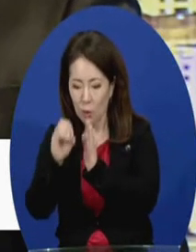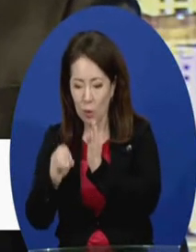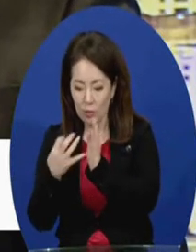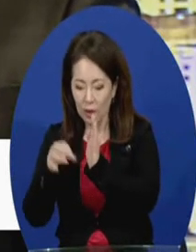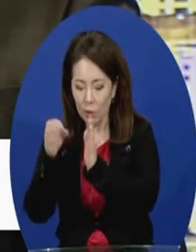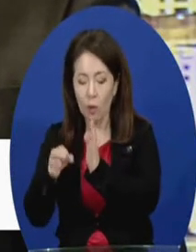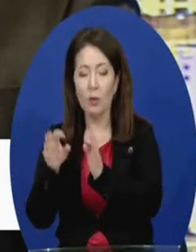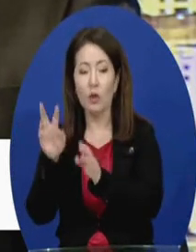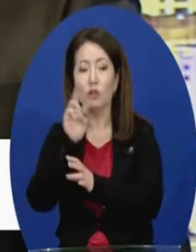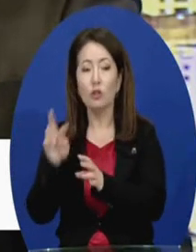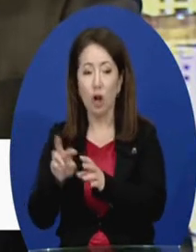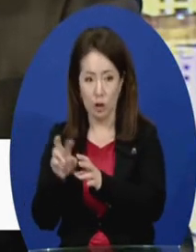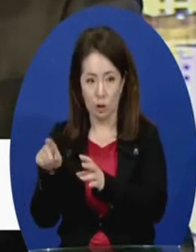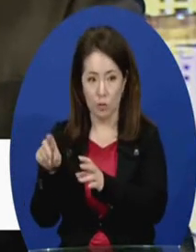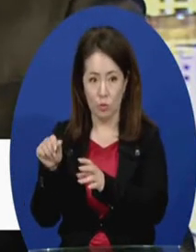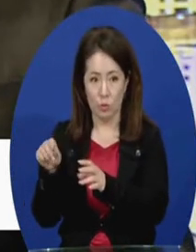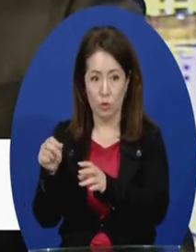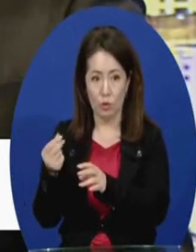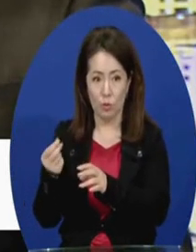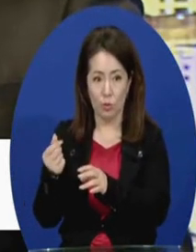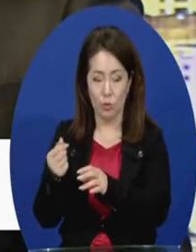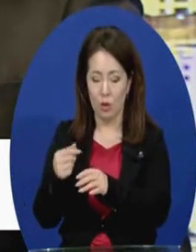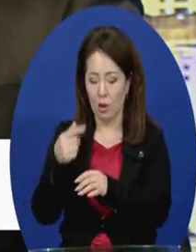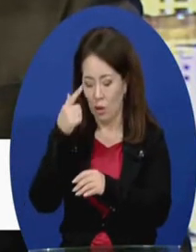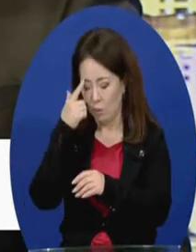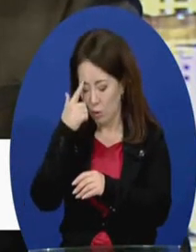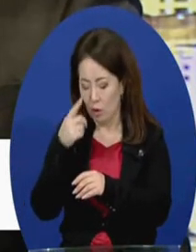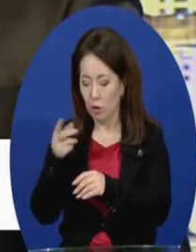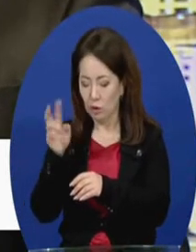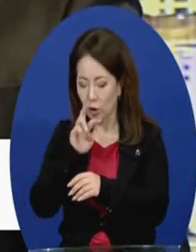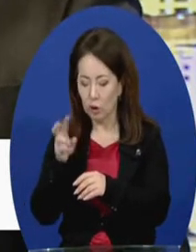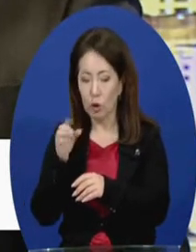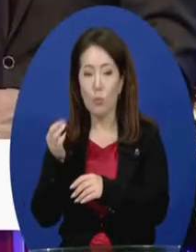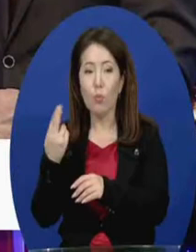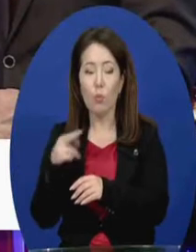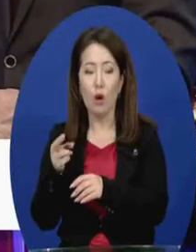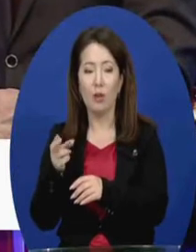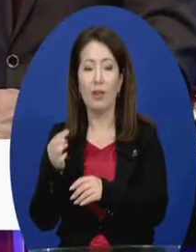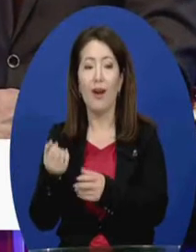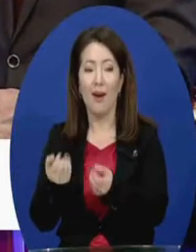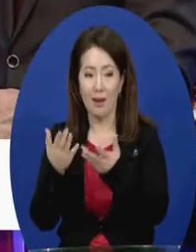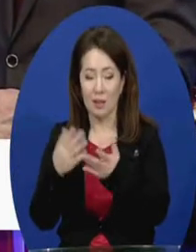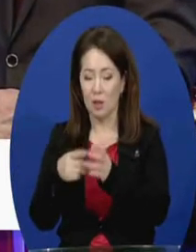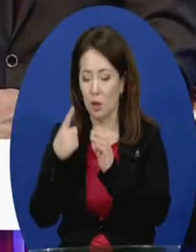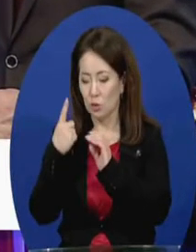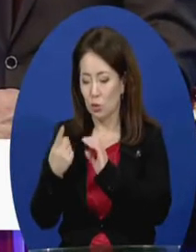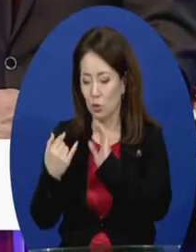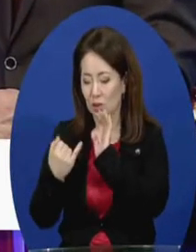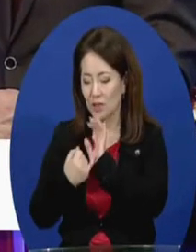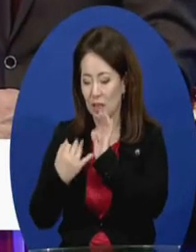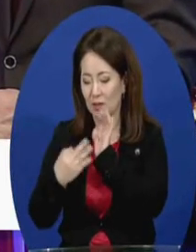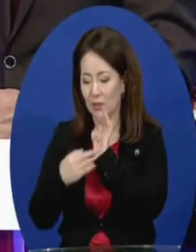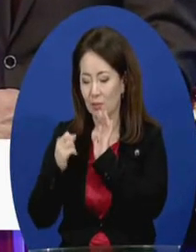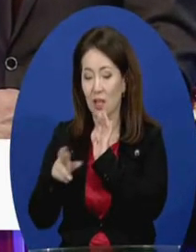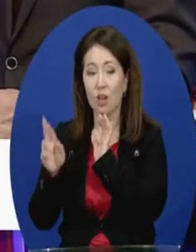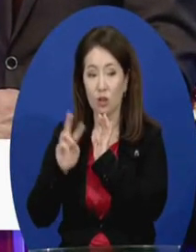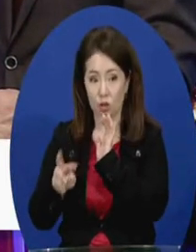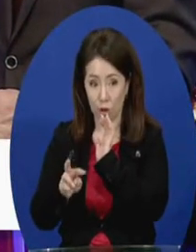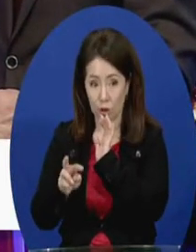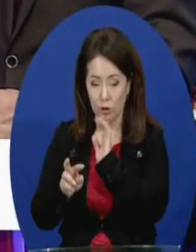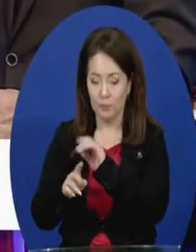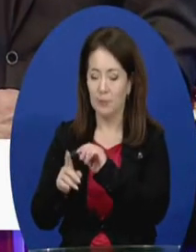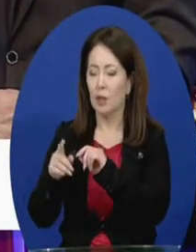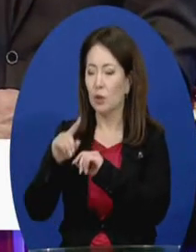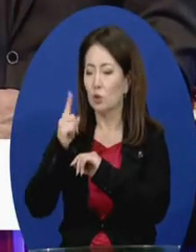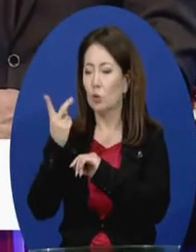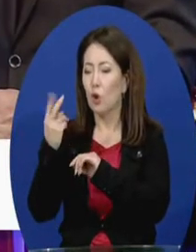доллараар Монголд анх удаа дотоодын ам долларын бонд гарч байгаа онцлогтой. 168 сая доллар. За 120